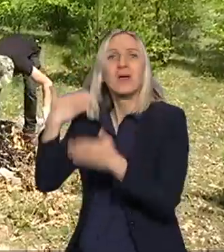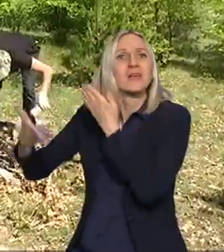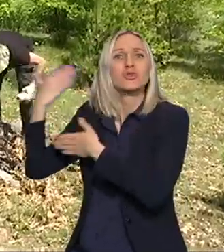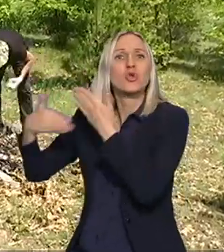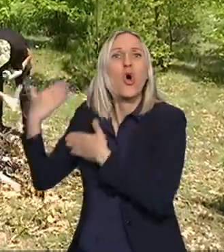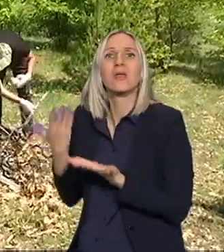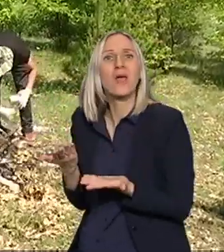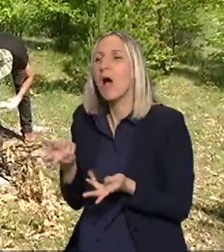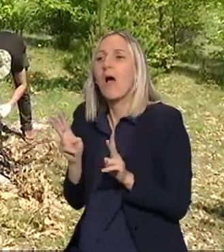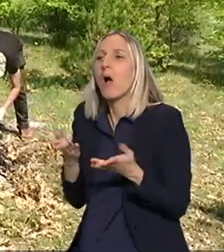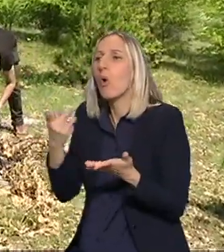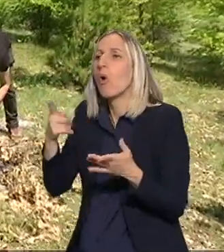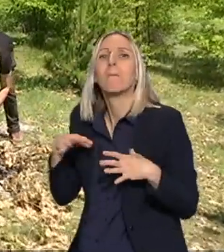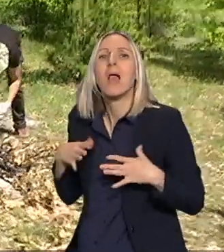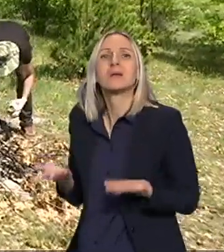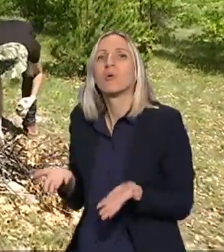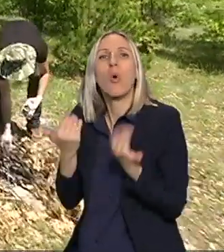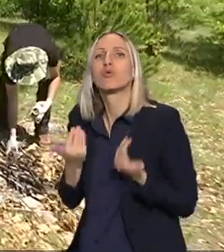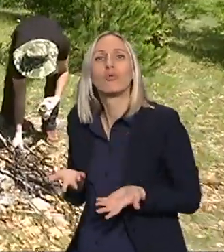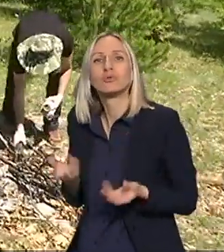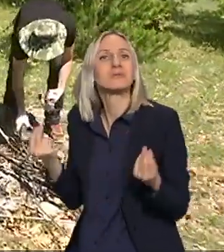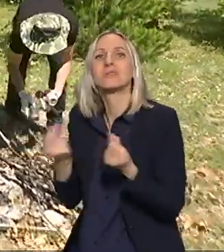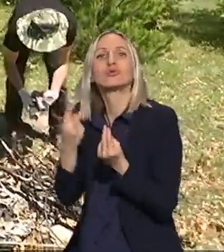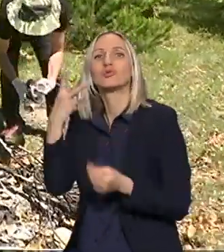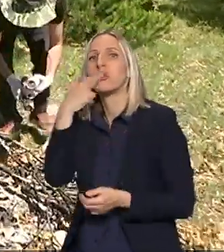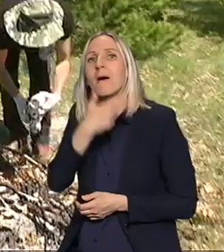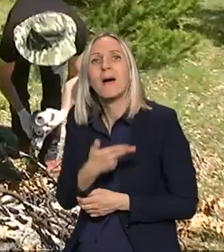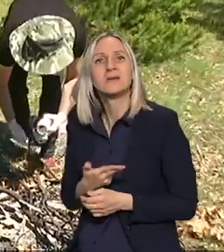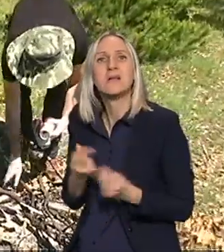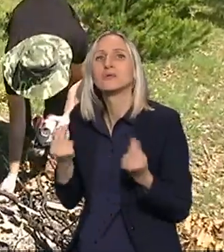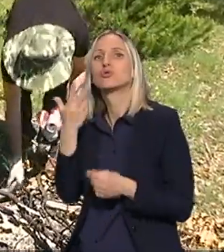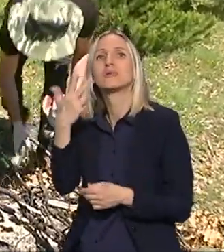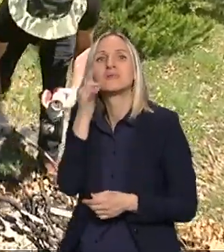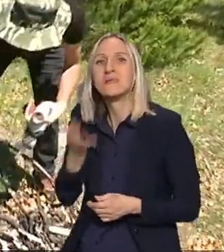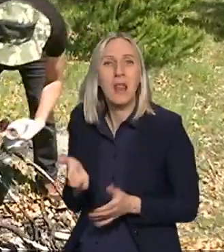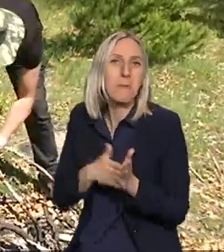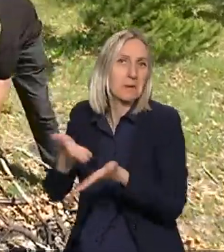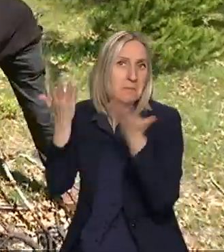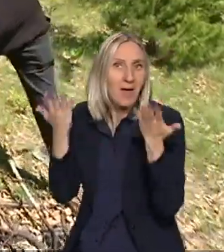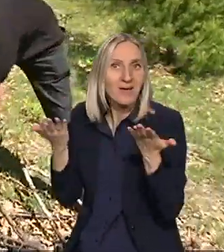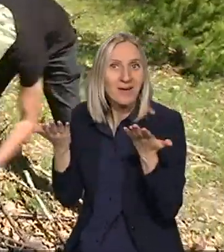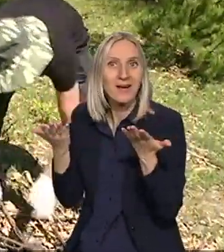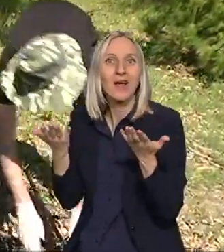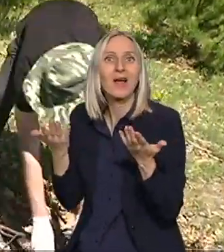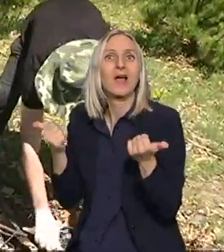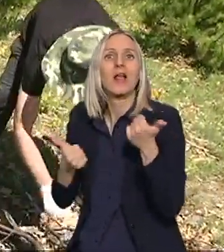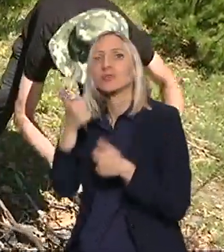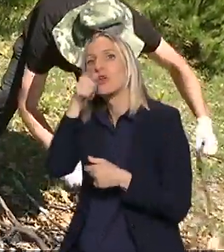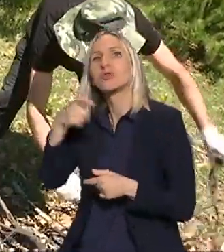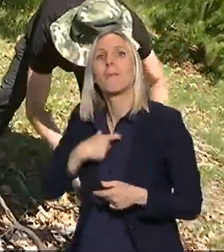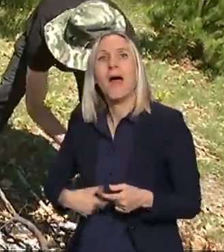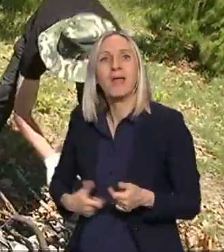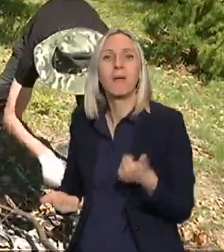istoriju, kako je došlo do tog praznika, zašto Ramazan, na primer, zašto 30 dana ili... Šta je to Bajram ili šta